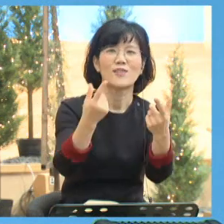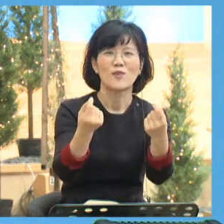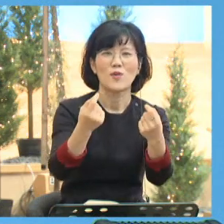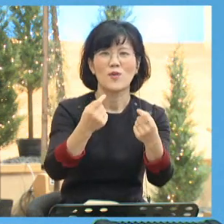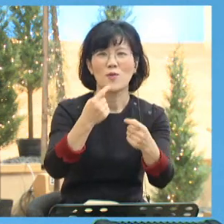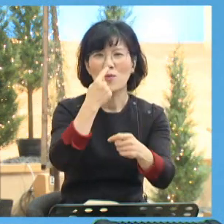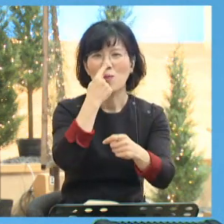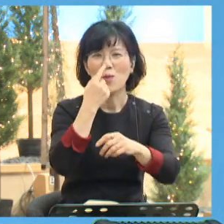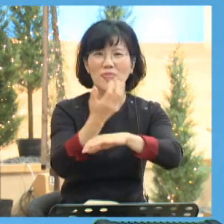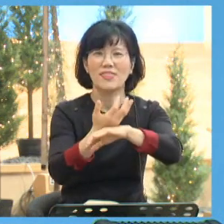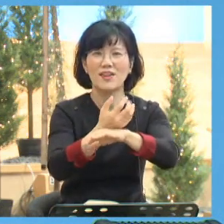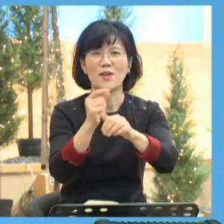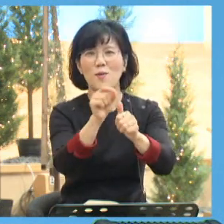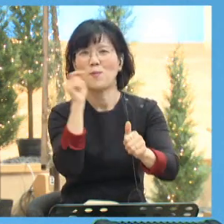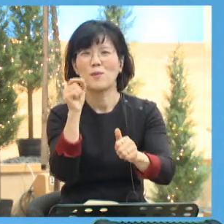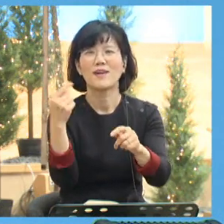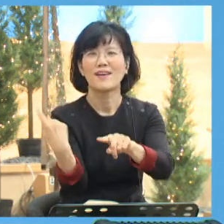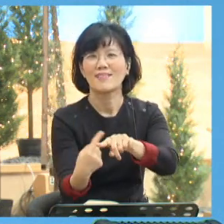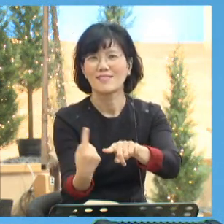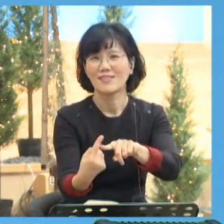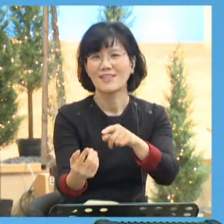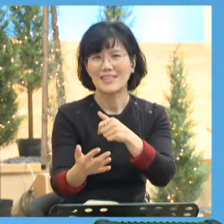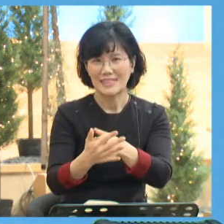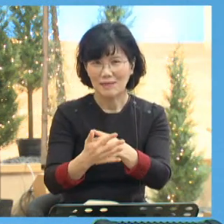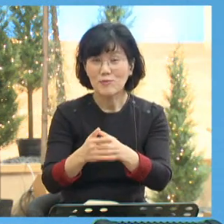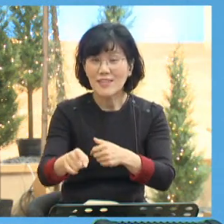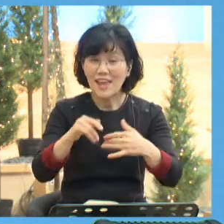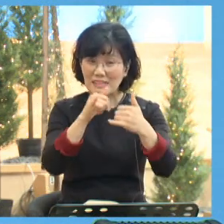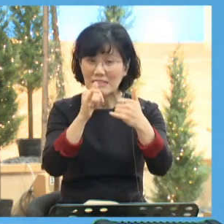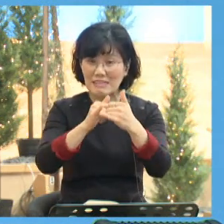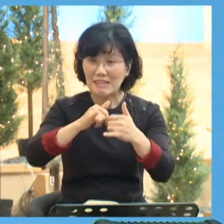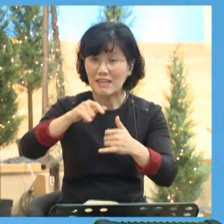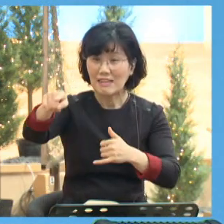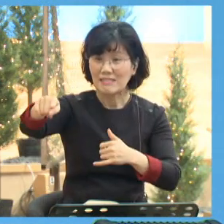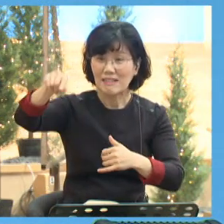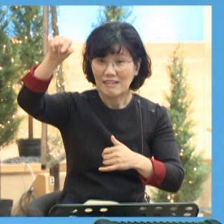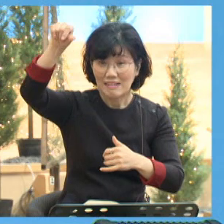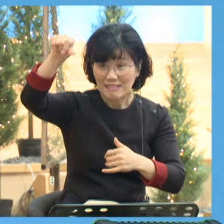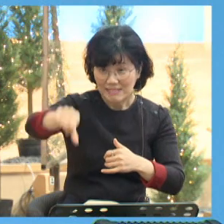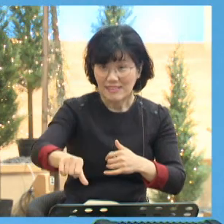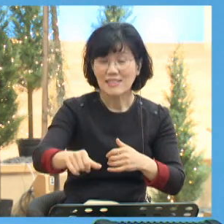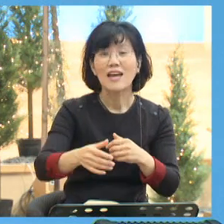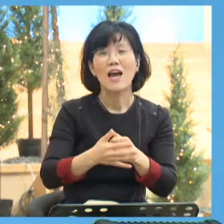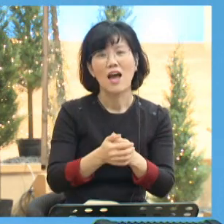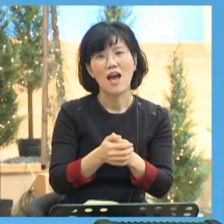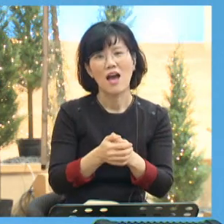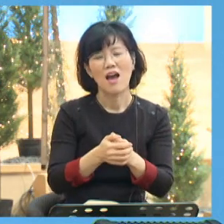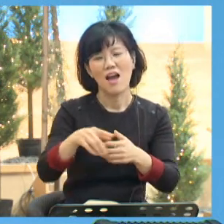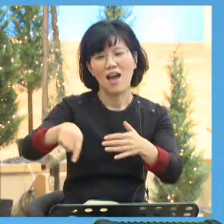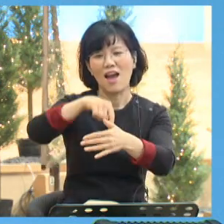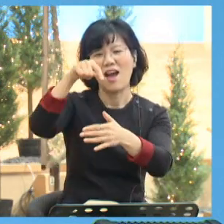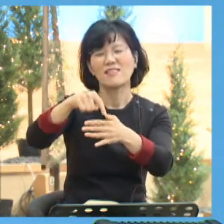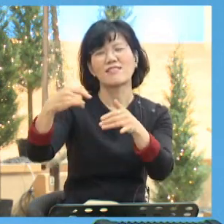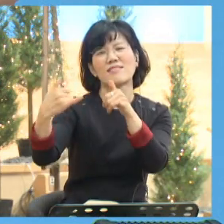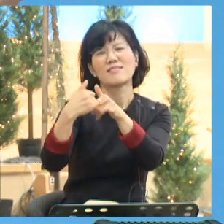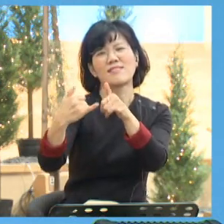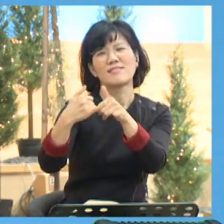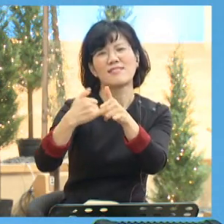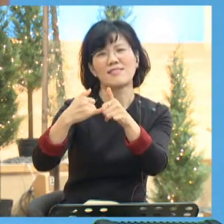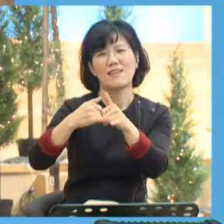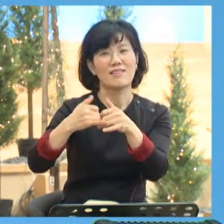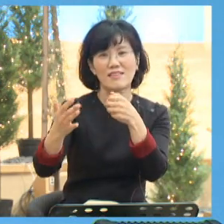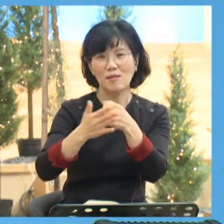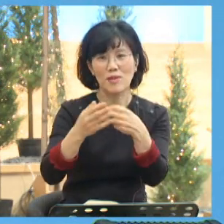가지고 그 어쩔 수 없이 전쟁에서 이 지니까 같은 동족끼리 막 이 내전이 일어난 거죠 뿔뿔이 흩어져